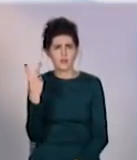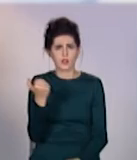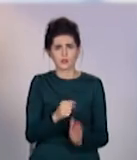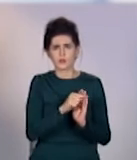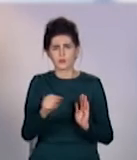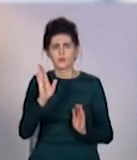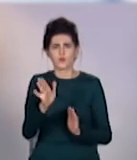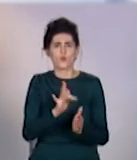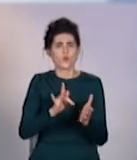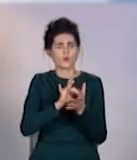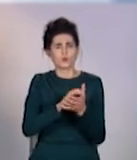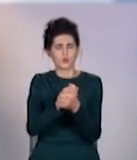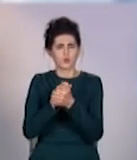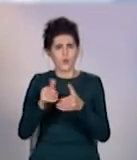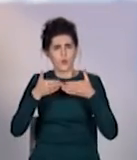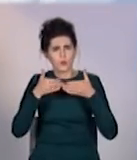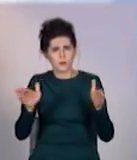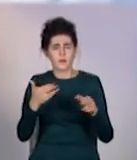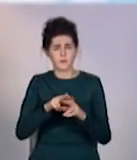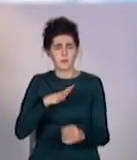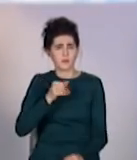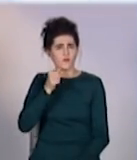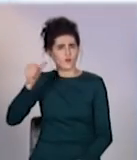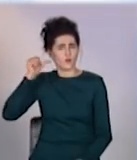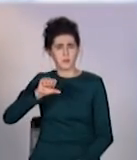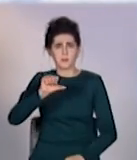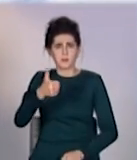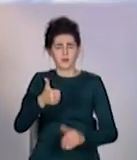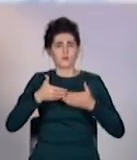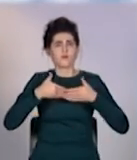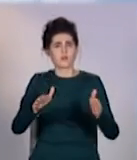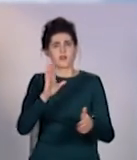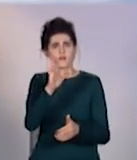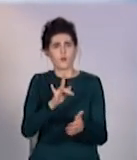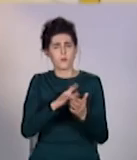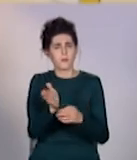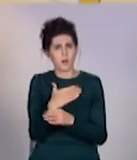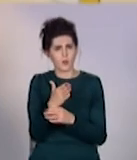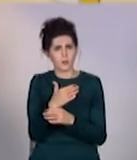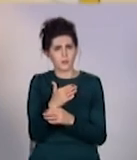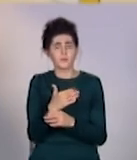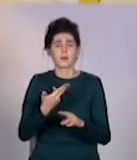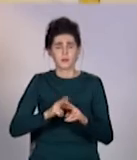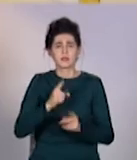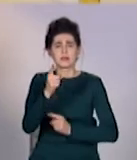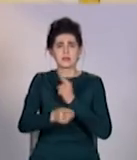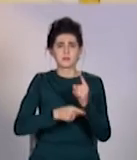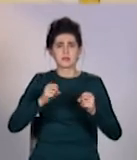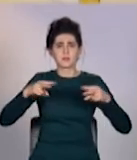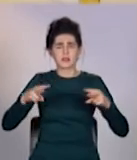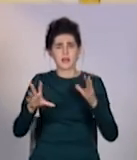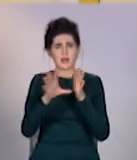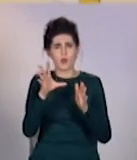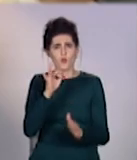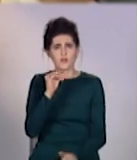у Дружківці. Торік перший енергоофіс відкрив двері для маріупольців. Перетворити на енергоофіси